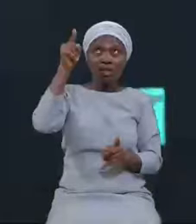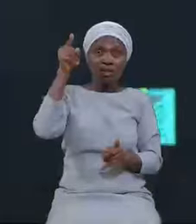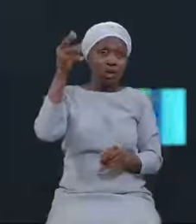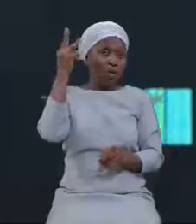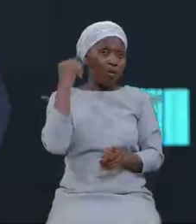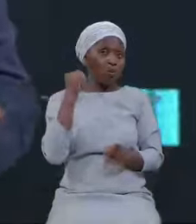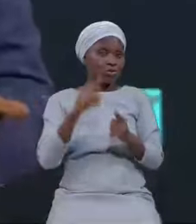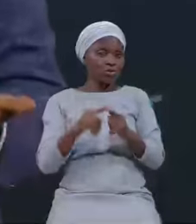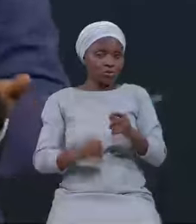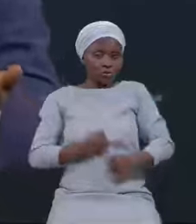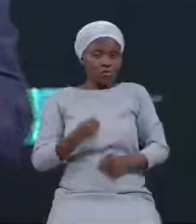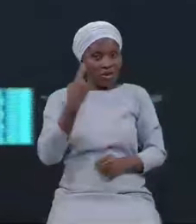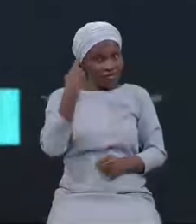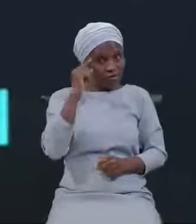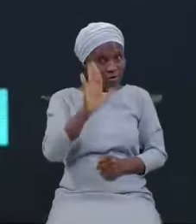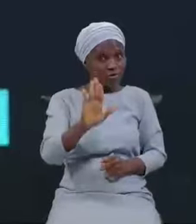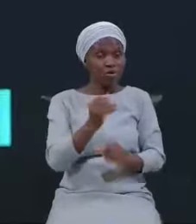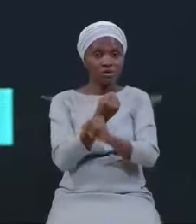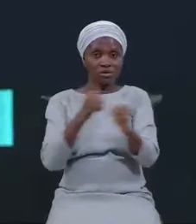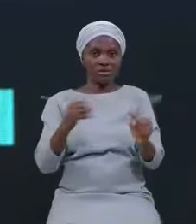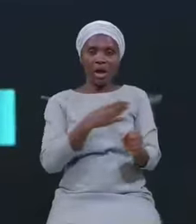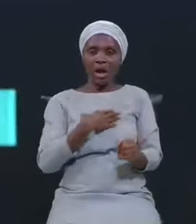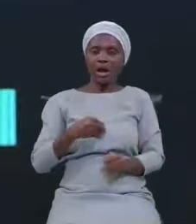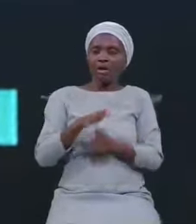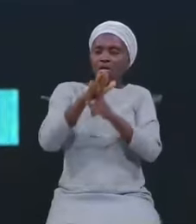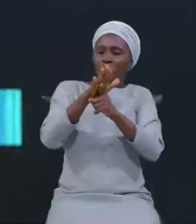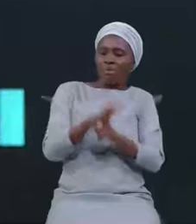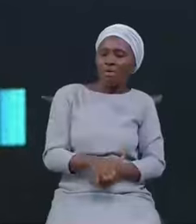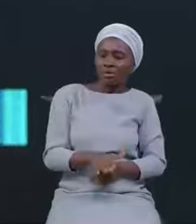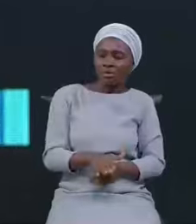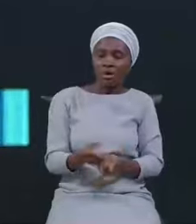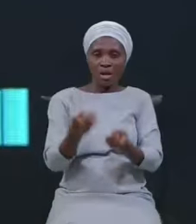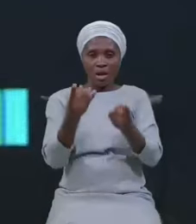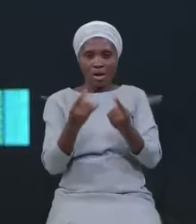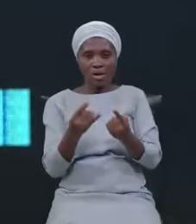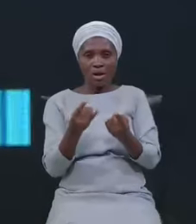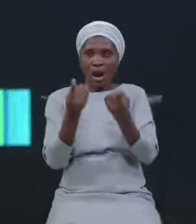et l'oppression est venue sur lui, la pression est venue sur lui,